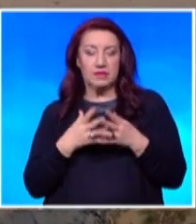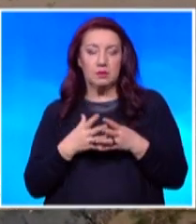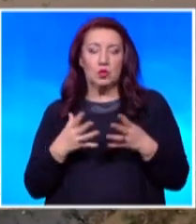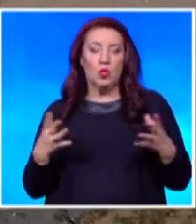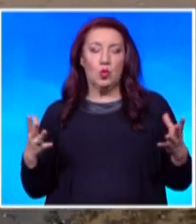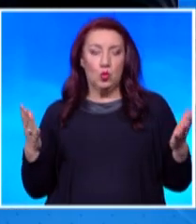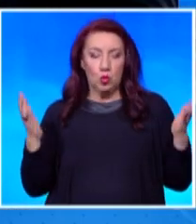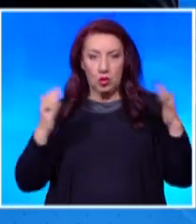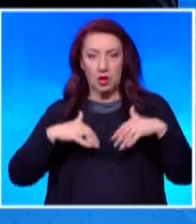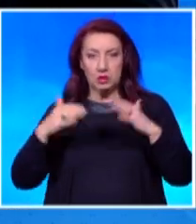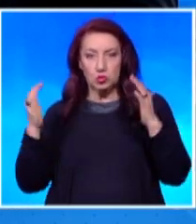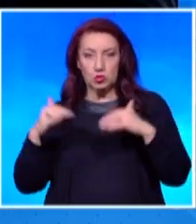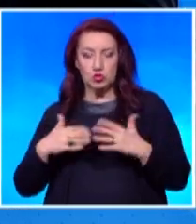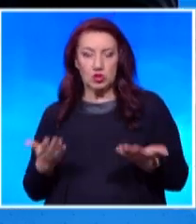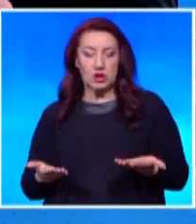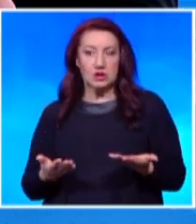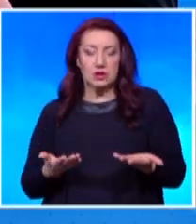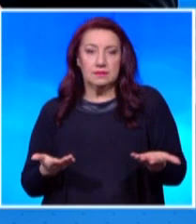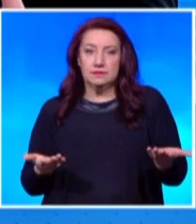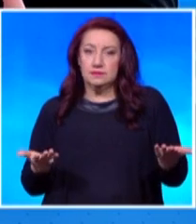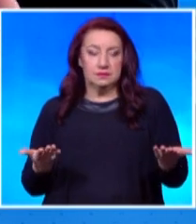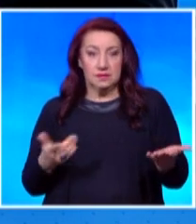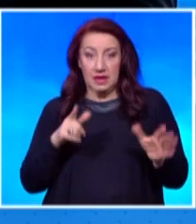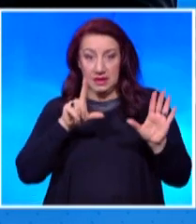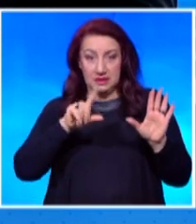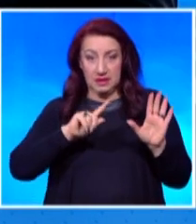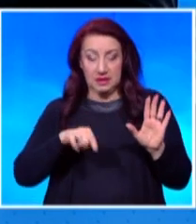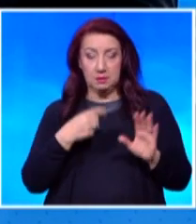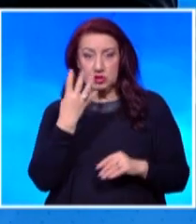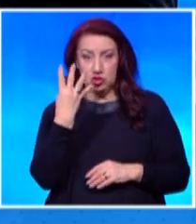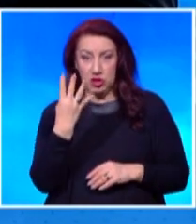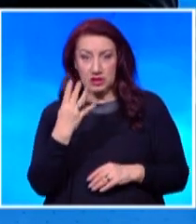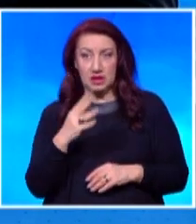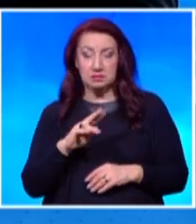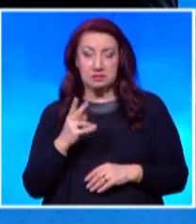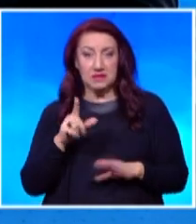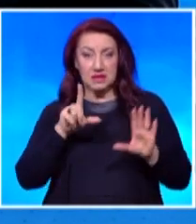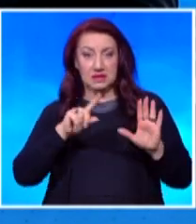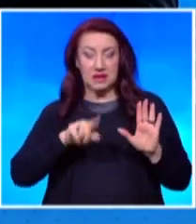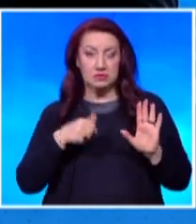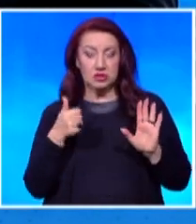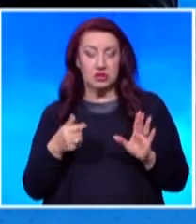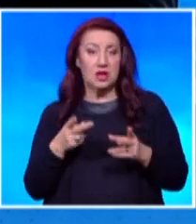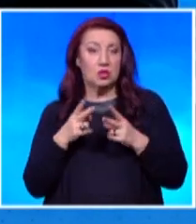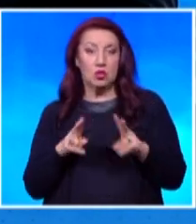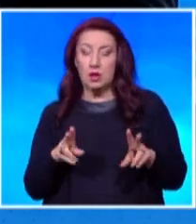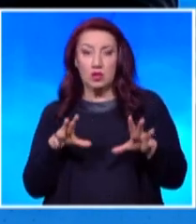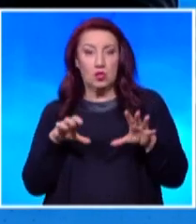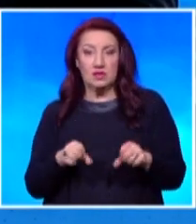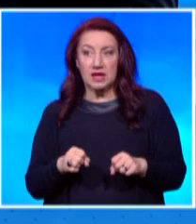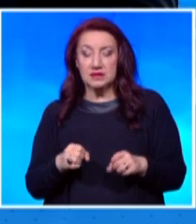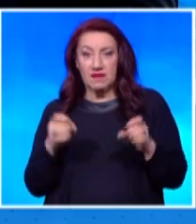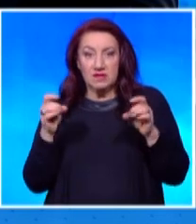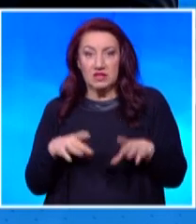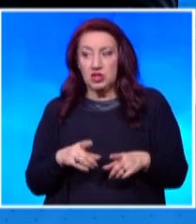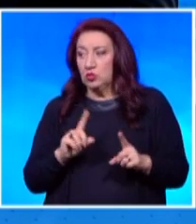Предвид размера на това посушително земетресение 7,4-7,6 по Рихтер, нормално е властите в първите няколко часове да изпитват недостиг